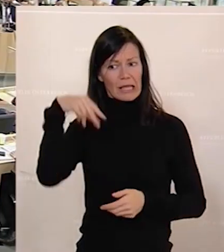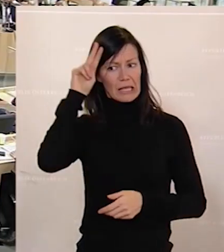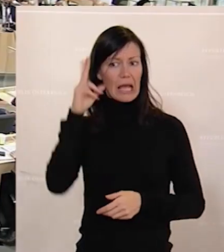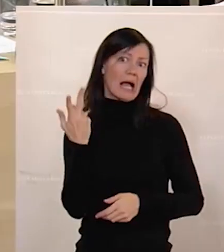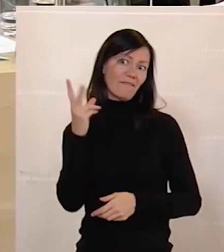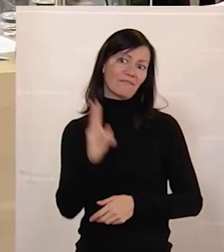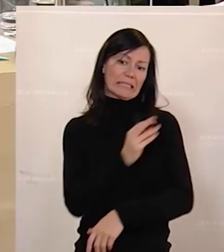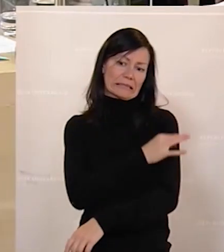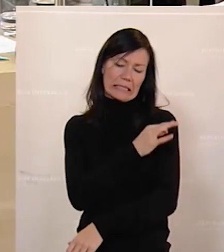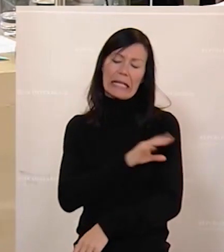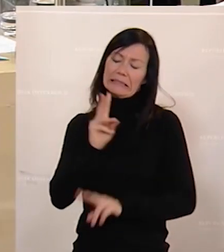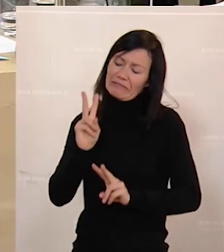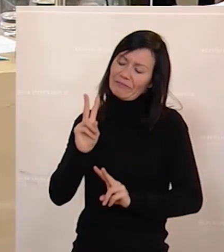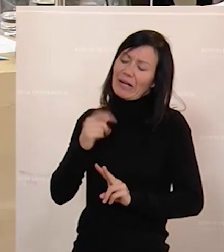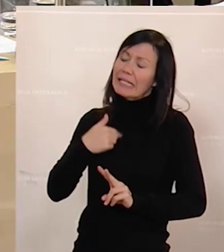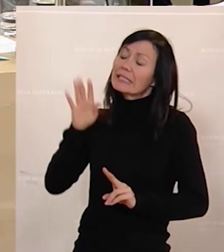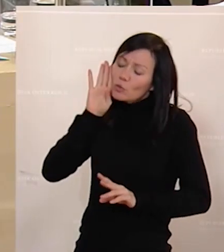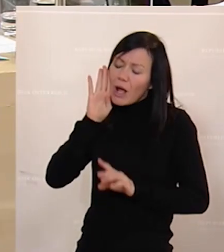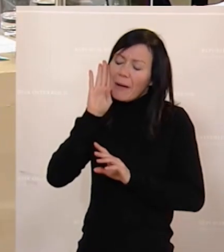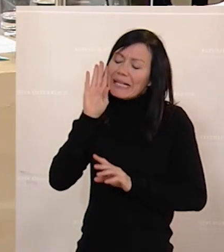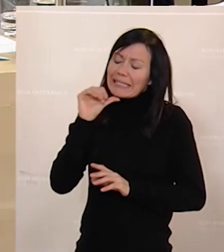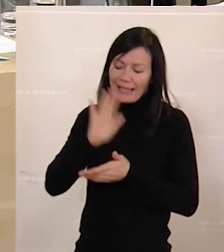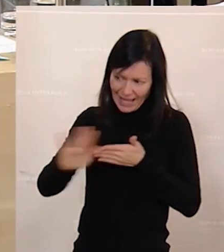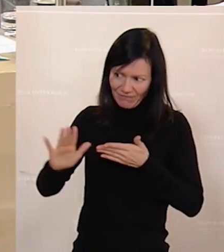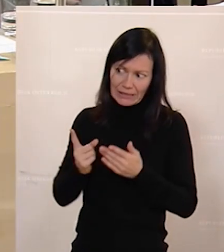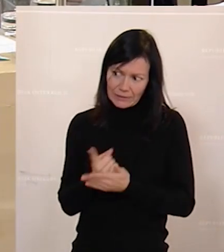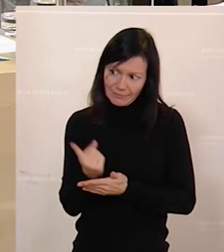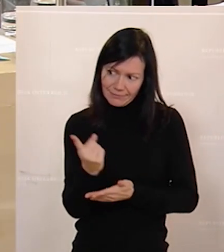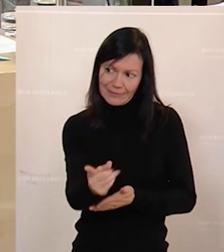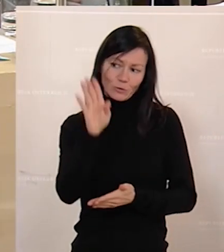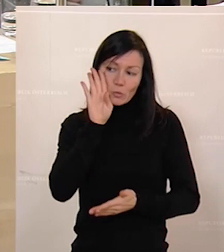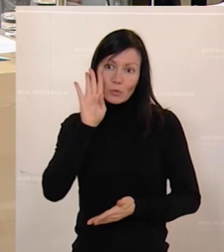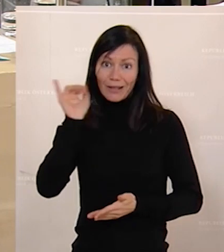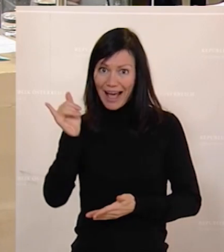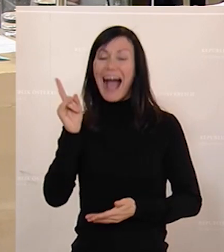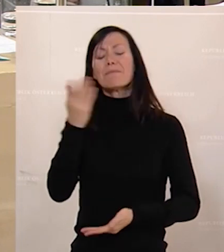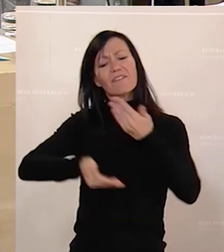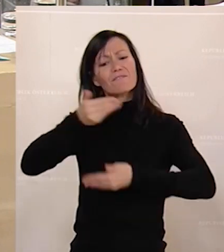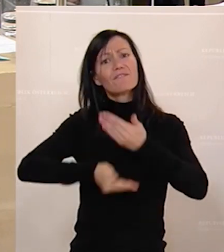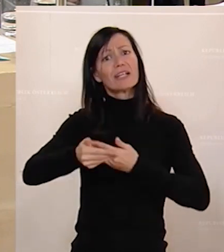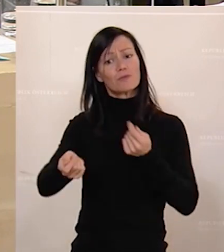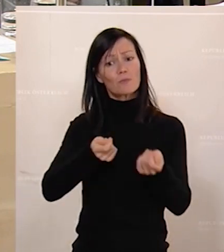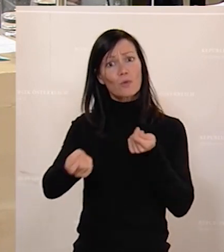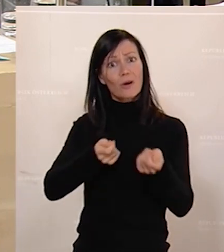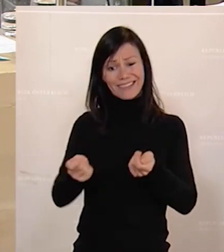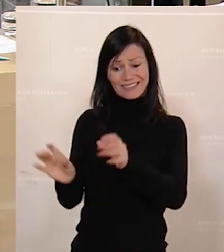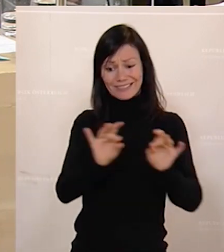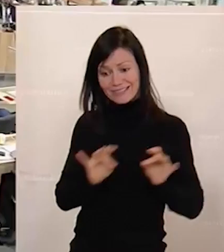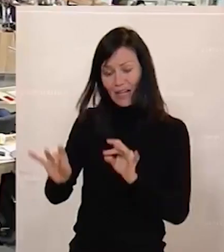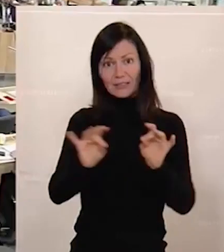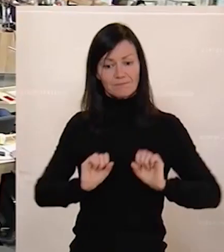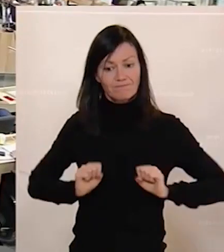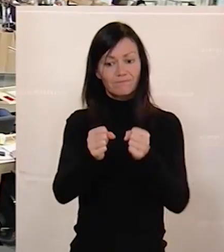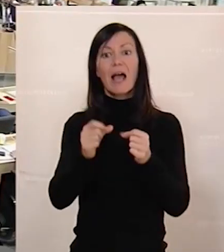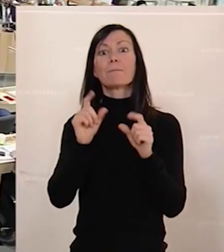muss ich zugeben, Ihnen die ganze Zeit zuzuhören, aber es muss doch damit Schluss sein, Wirtschaftspolitik, tatkräftige Wirtschaftspolitik zu verstehen